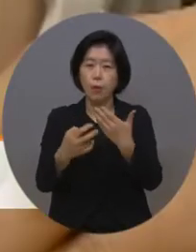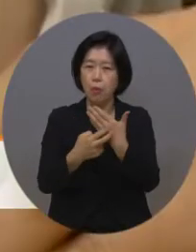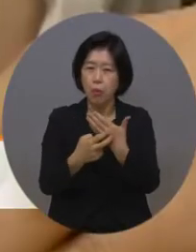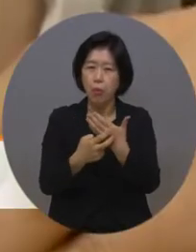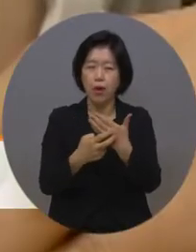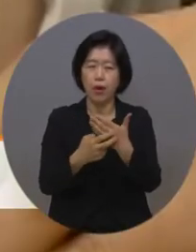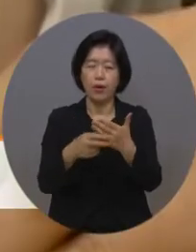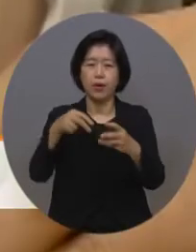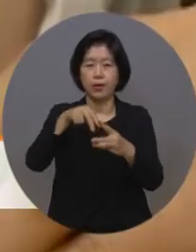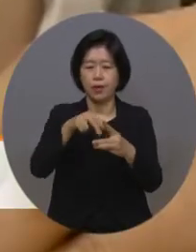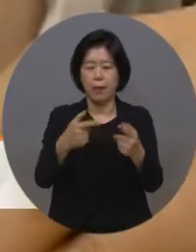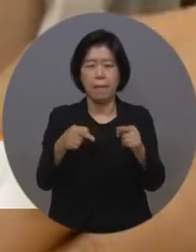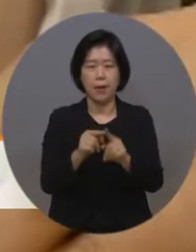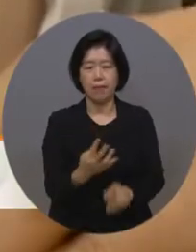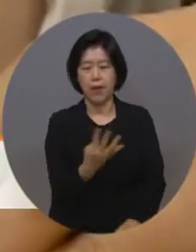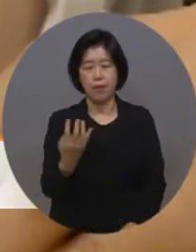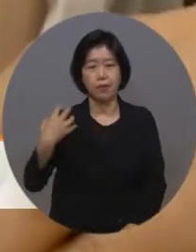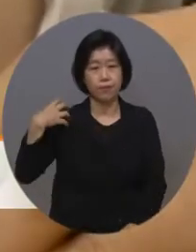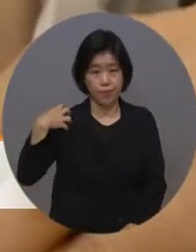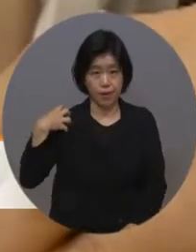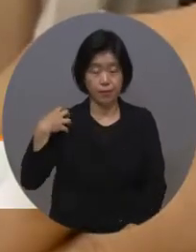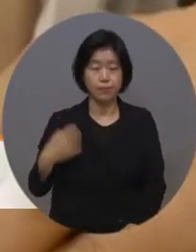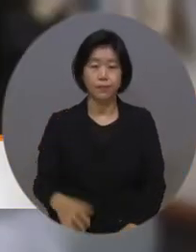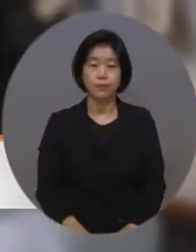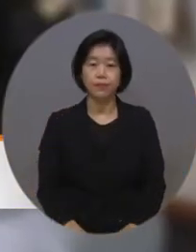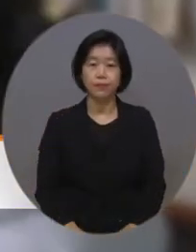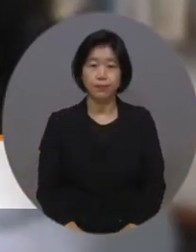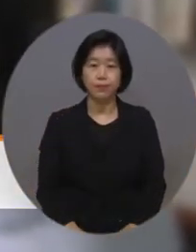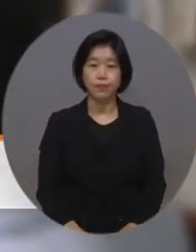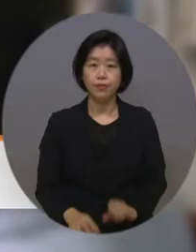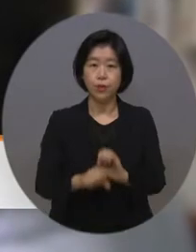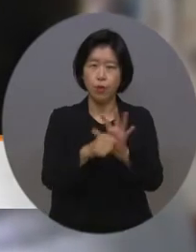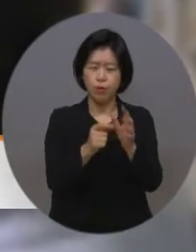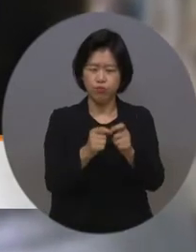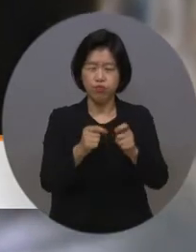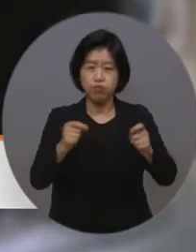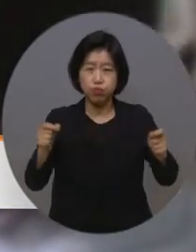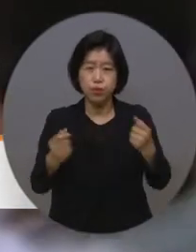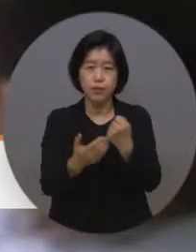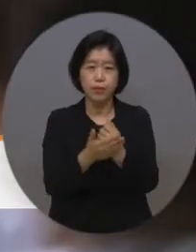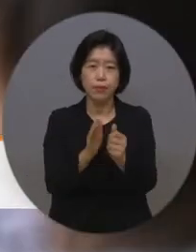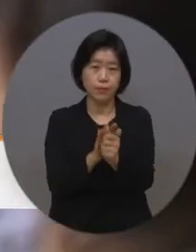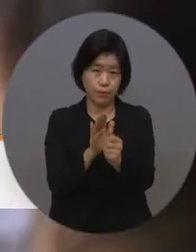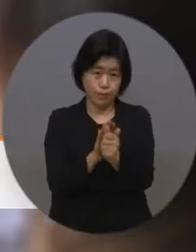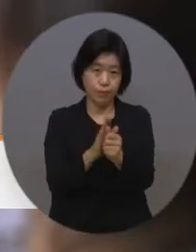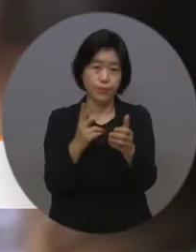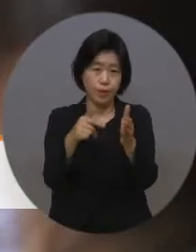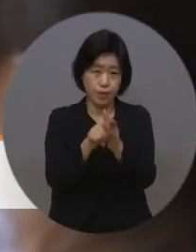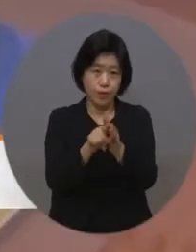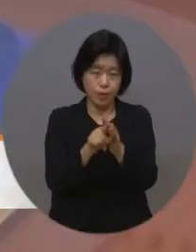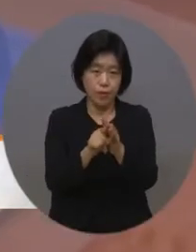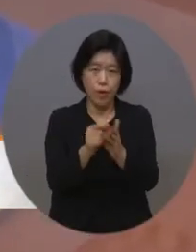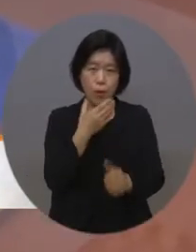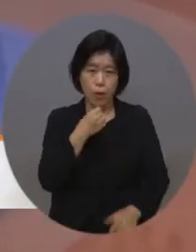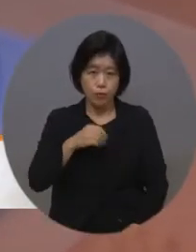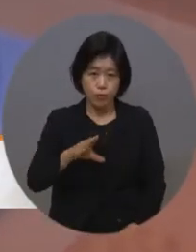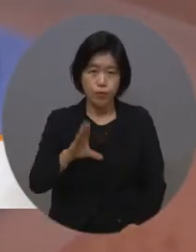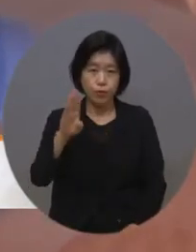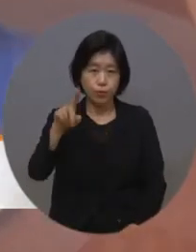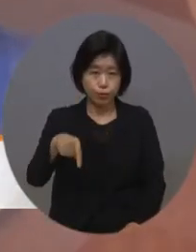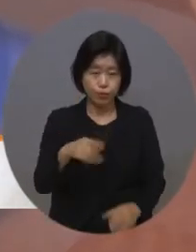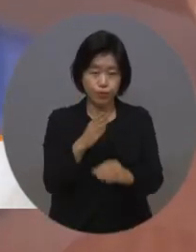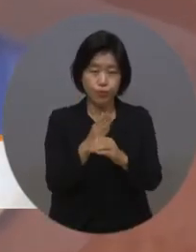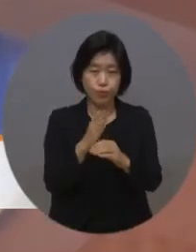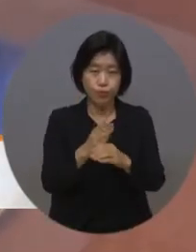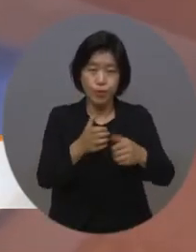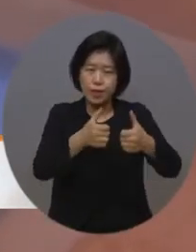된다고 지난달 29일 밝혔습니다. 코로나19 장기화에 대한 지원 대책으로 보건복지부를 중심으로 상담센터에